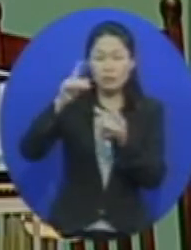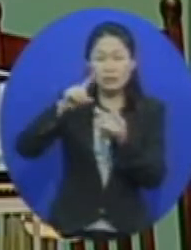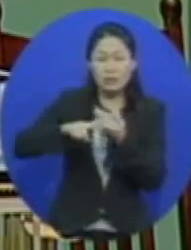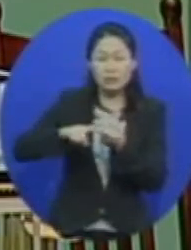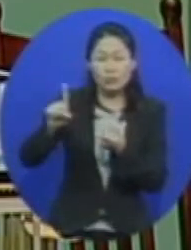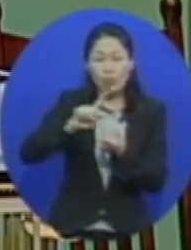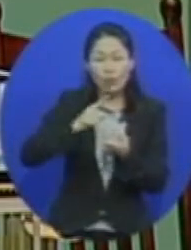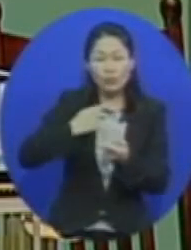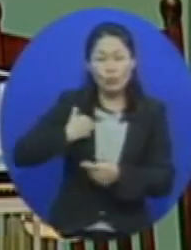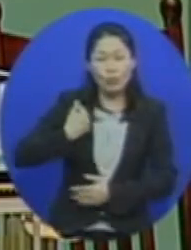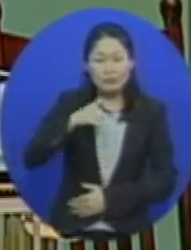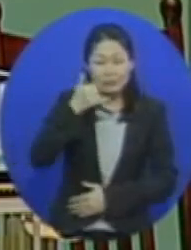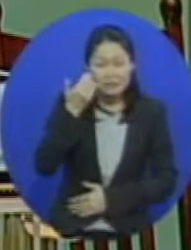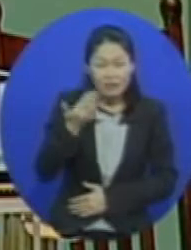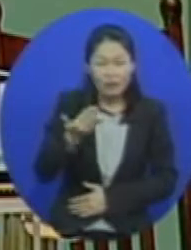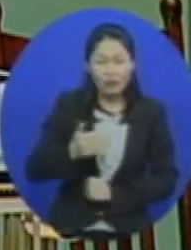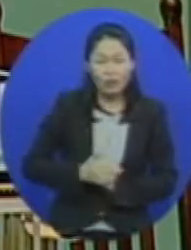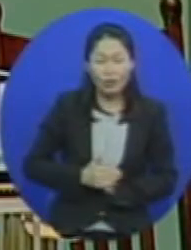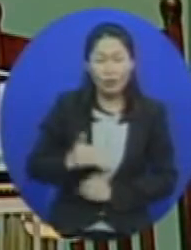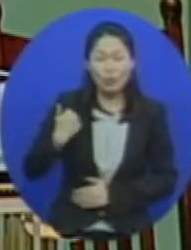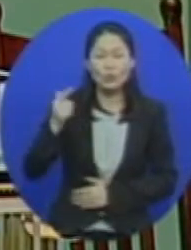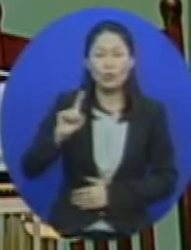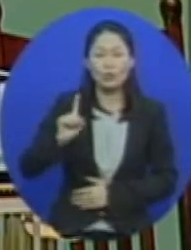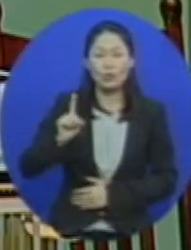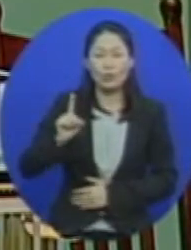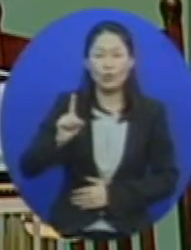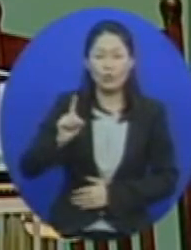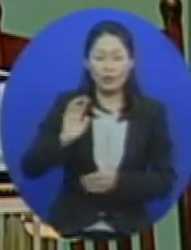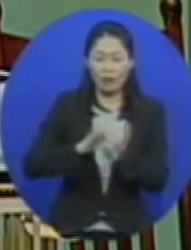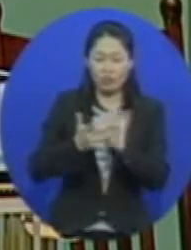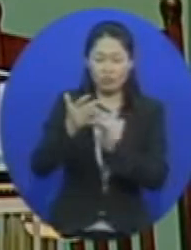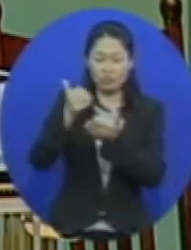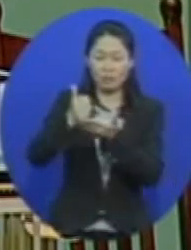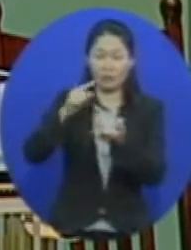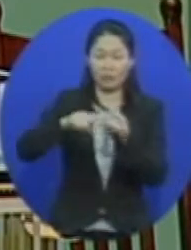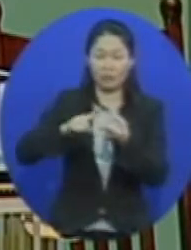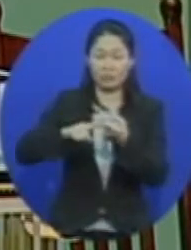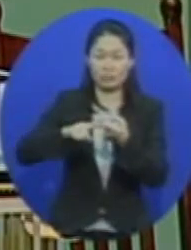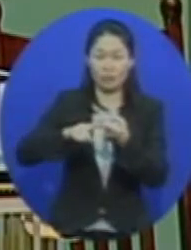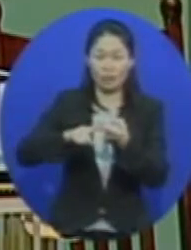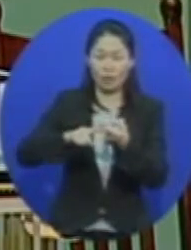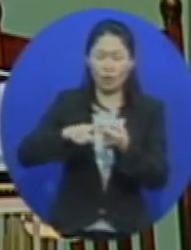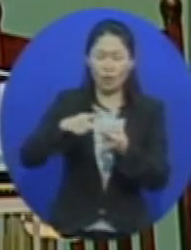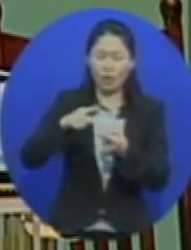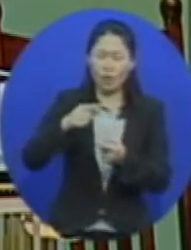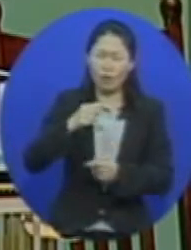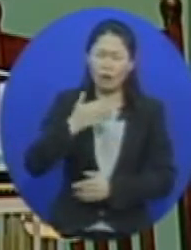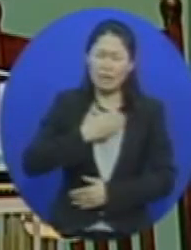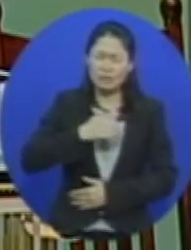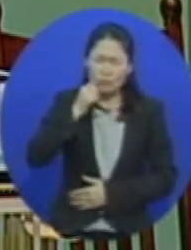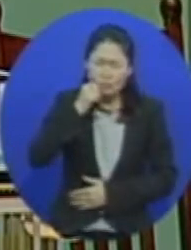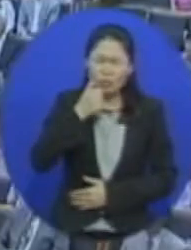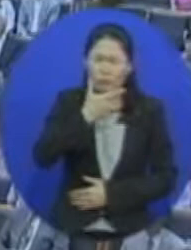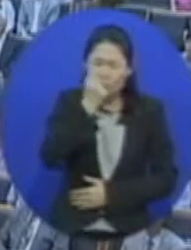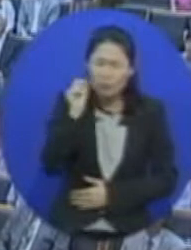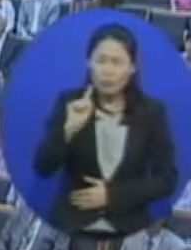모르는 거 일까요 아볼로 가 예수님에 대해서 무엇이 부족한 것이었을까요